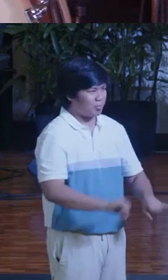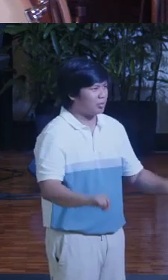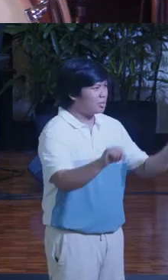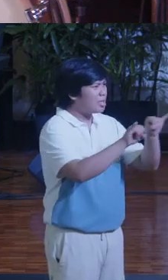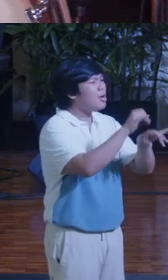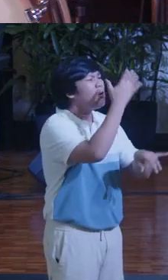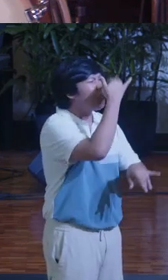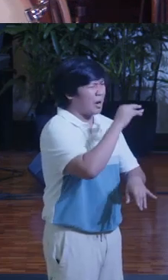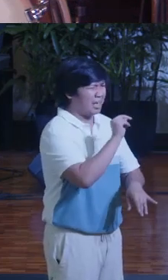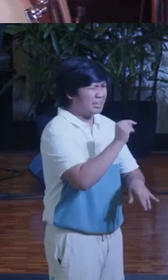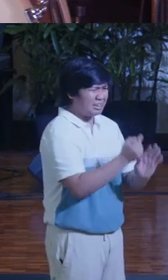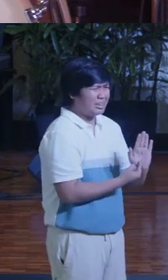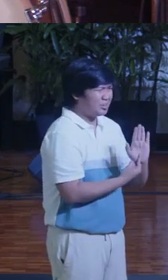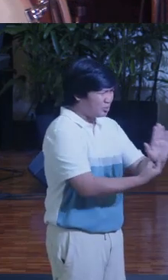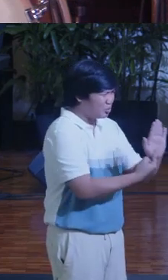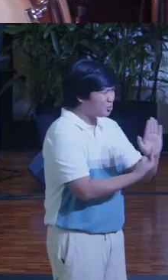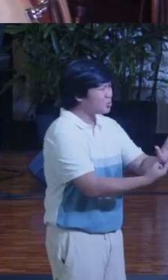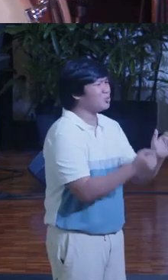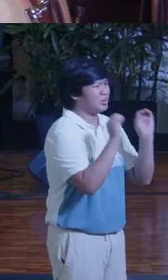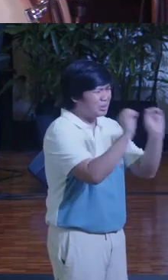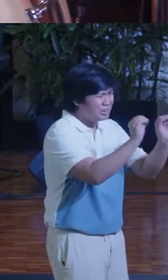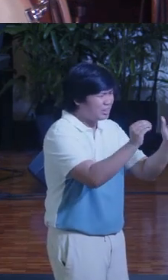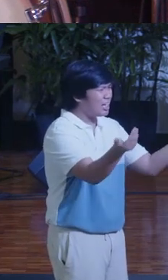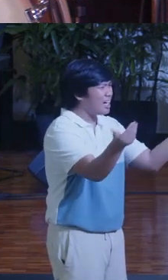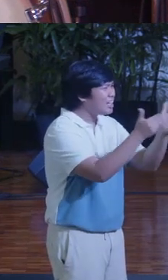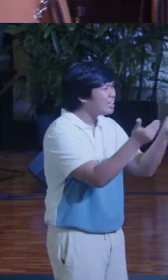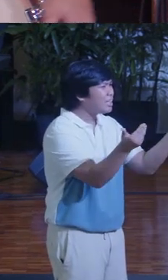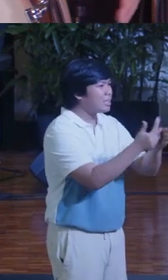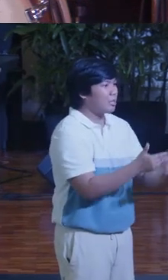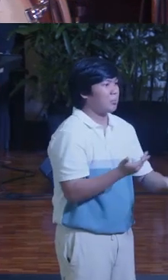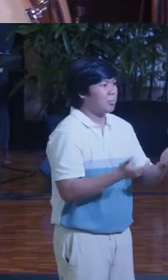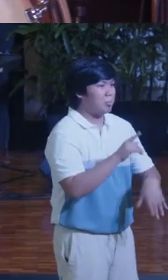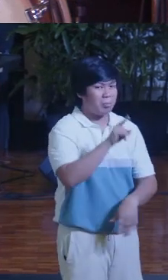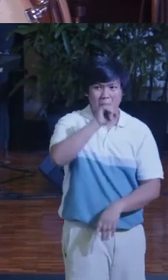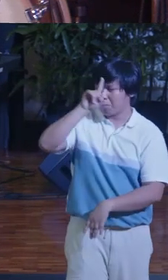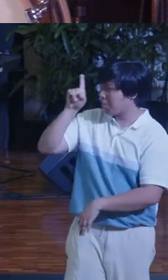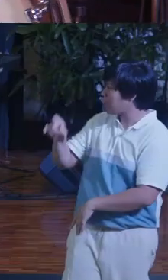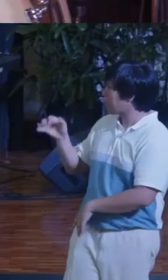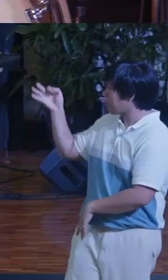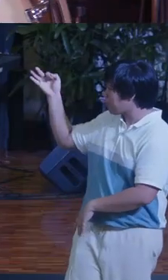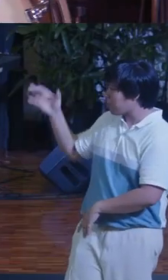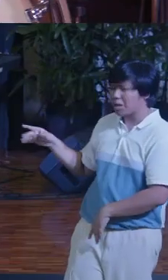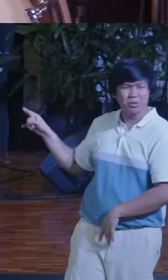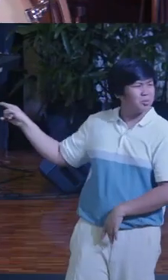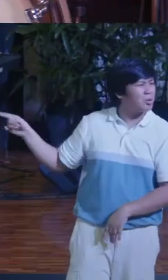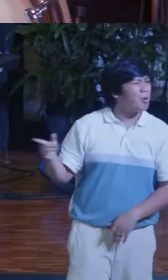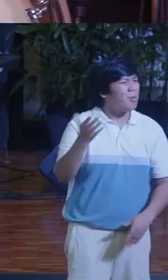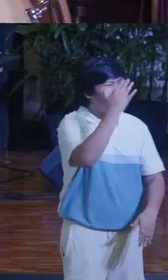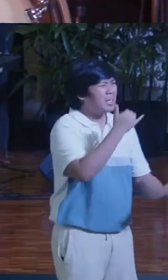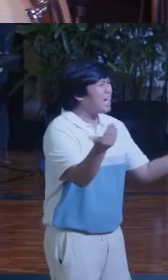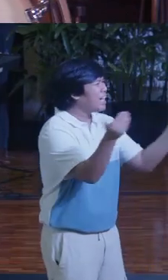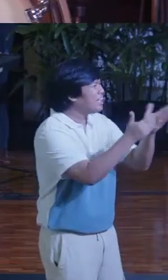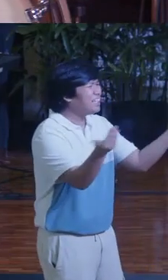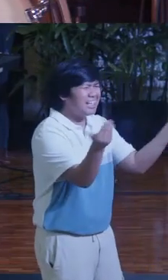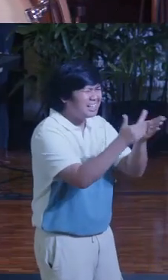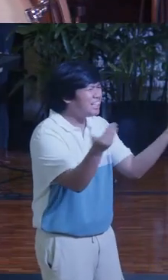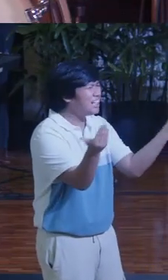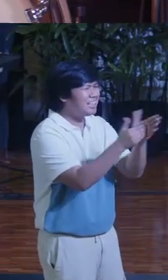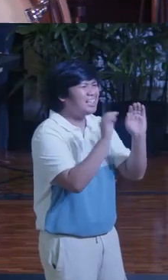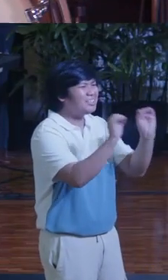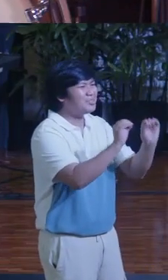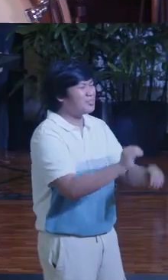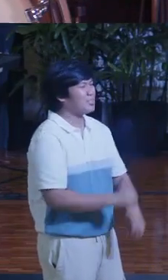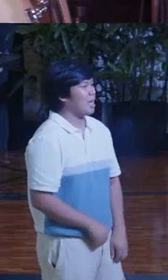inyo? Siguro tinatanong nyo, Pastor, kayo ni Pastor Larry para kayong paulit-ulit. Kasi paulit-ulit si